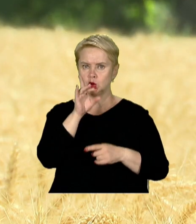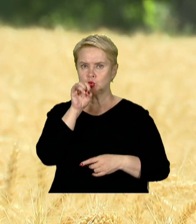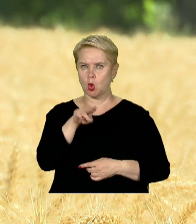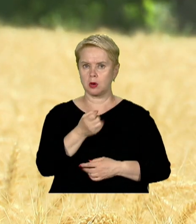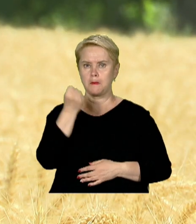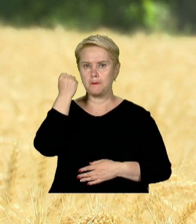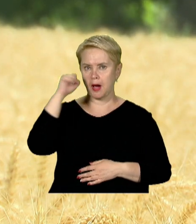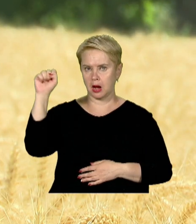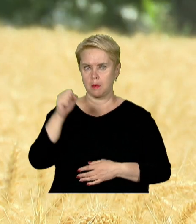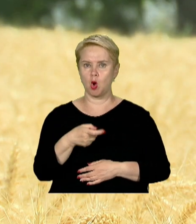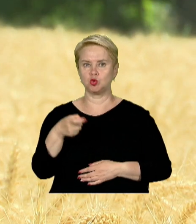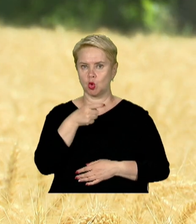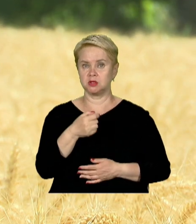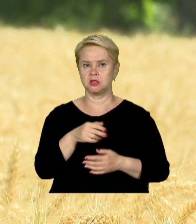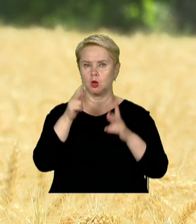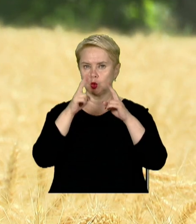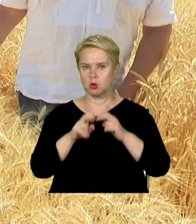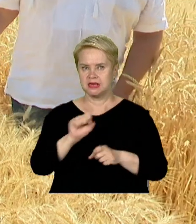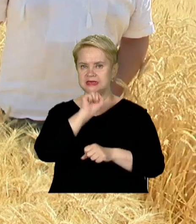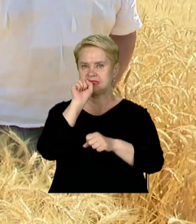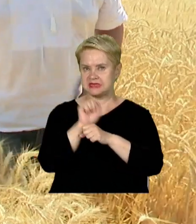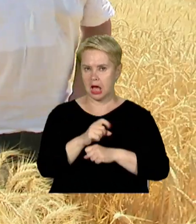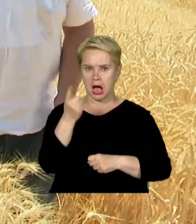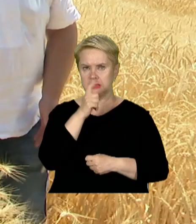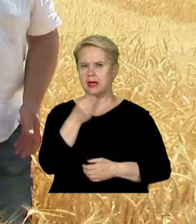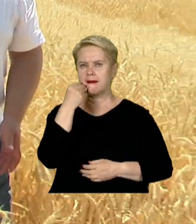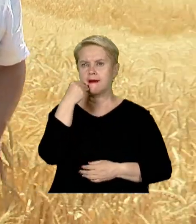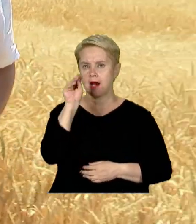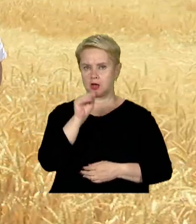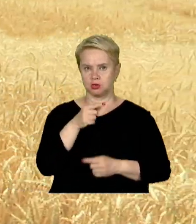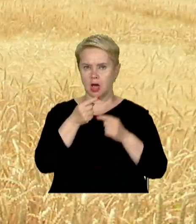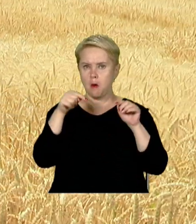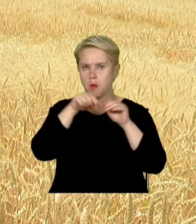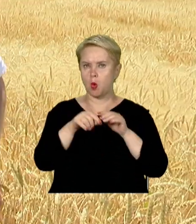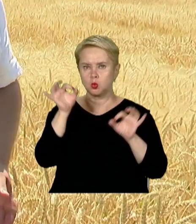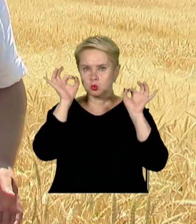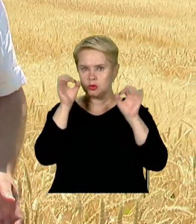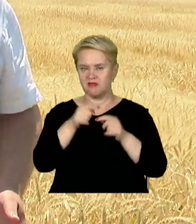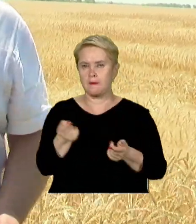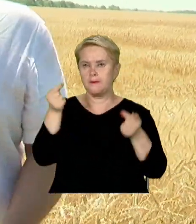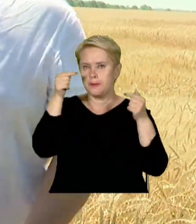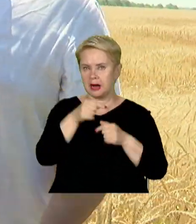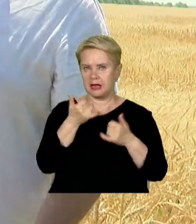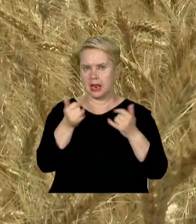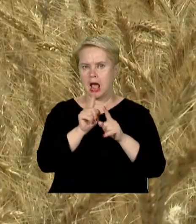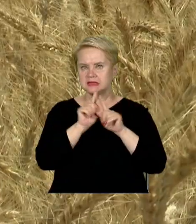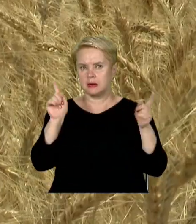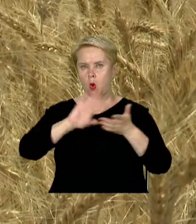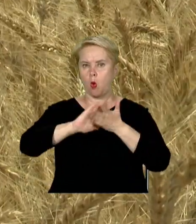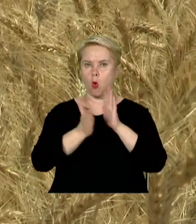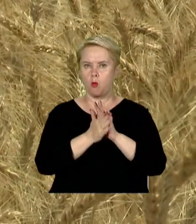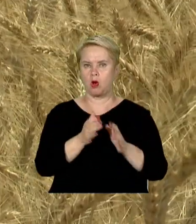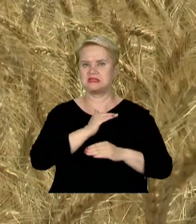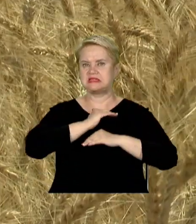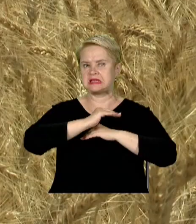– перемога Донецької дослідної станції. Одна з найкращих за продуктивністю. Вона пристосована до екстремальних умов